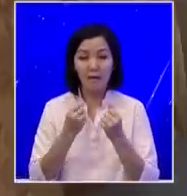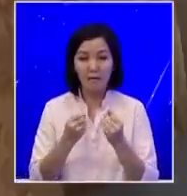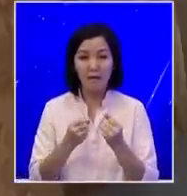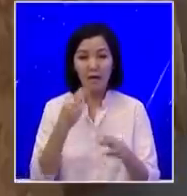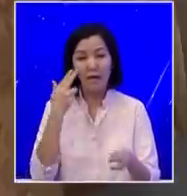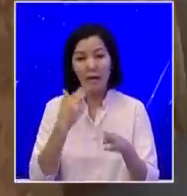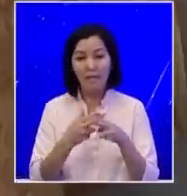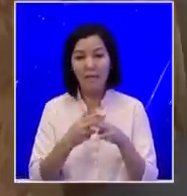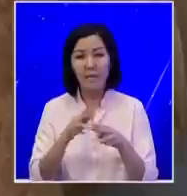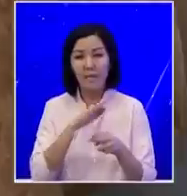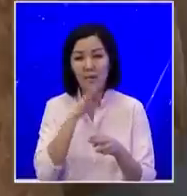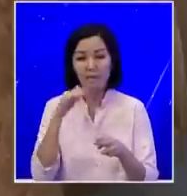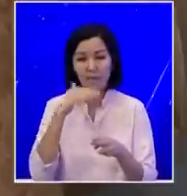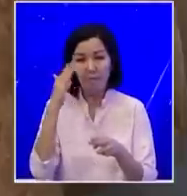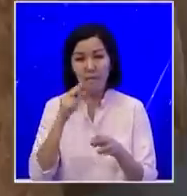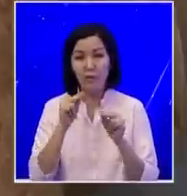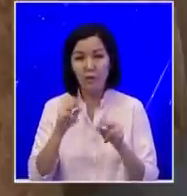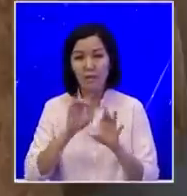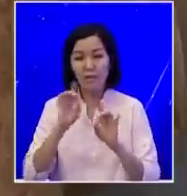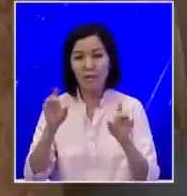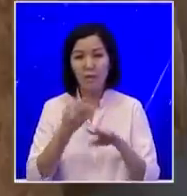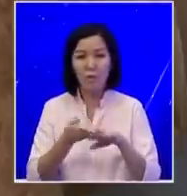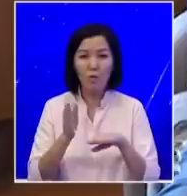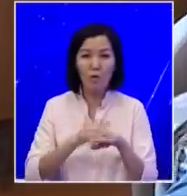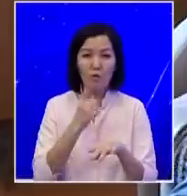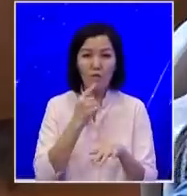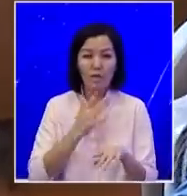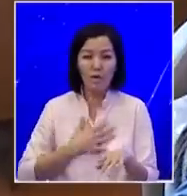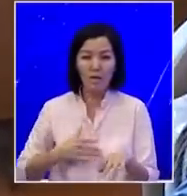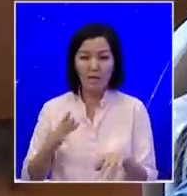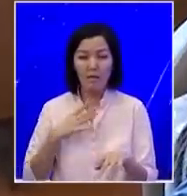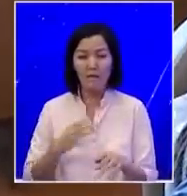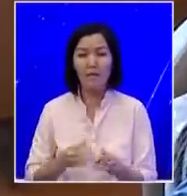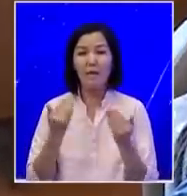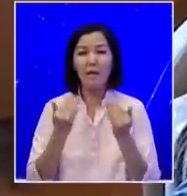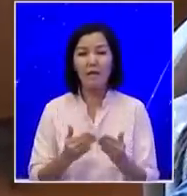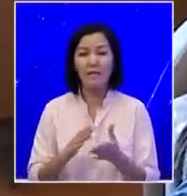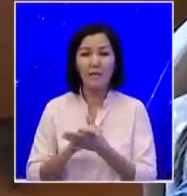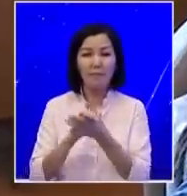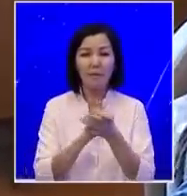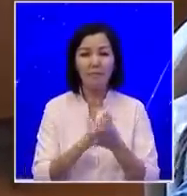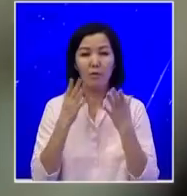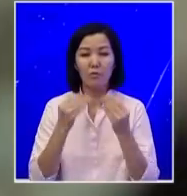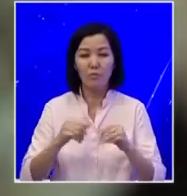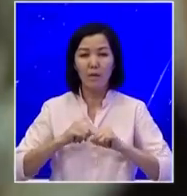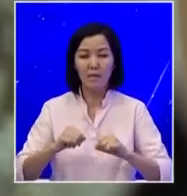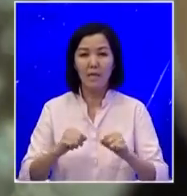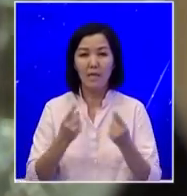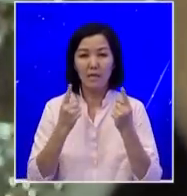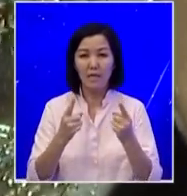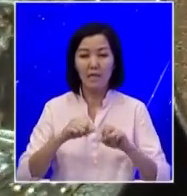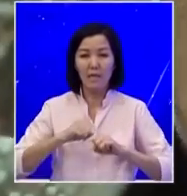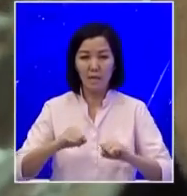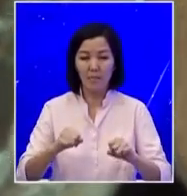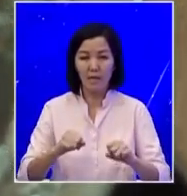әпкелері ата-анасына басшындықты айтқан, бірақ өте ауыр жарақат алыпты. Иә, қазіргі бейбіт күн ардагерлердің ерен ерлігінің арқасы, бірақ